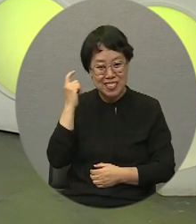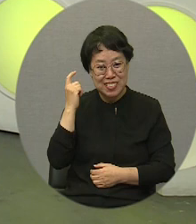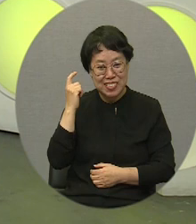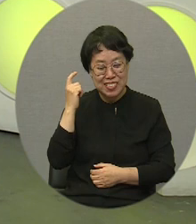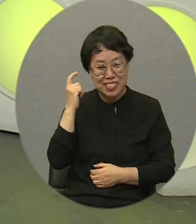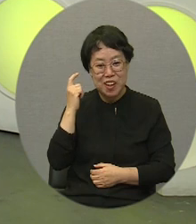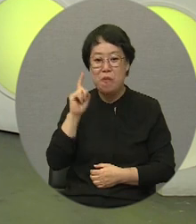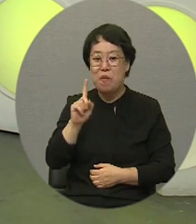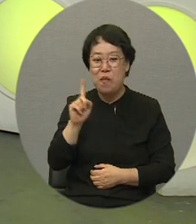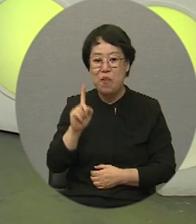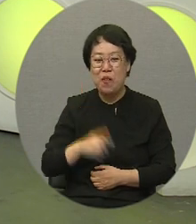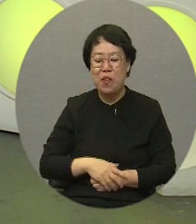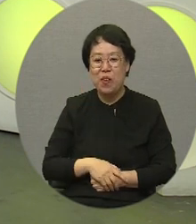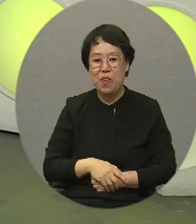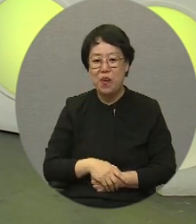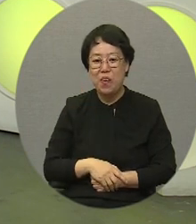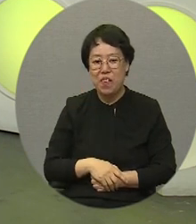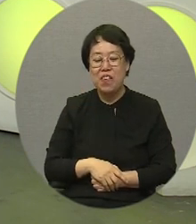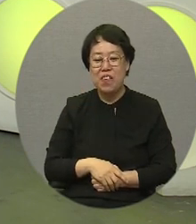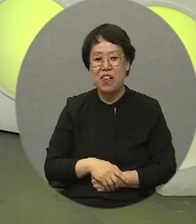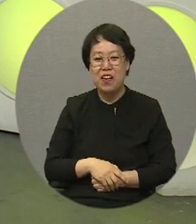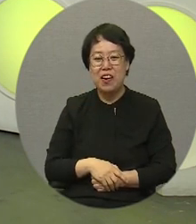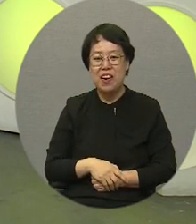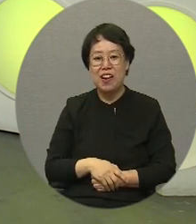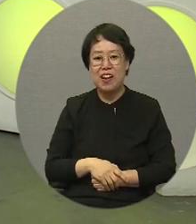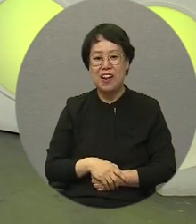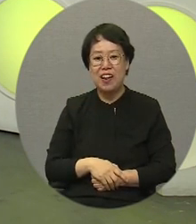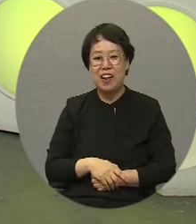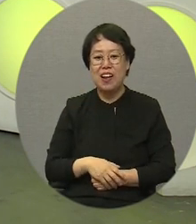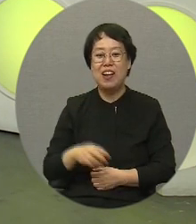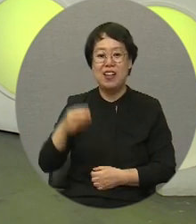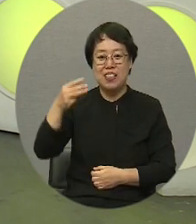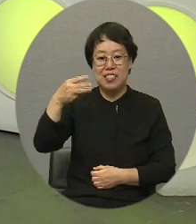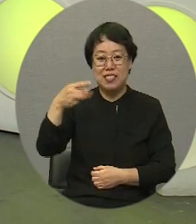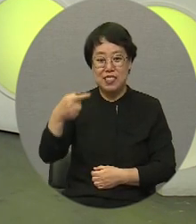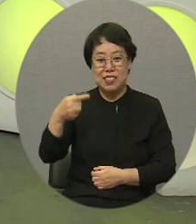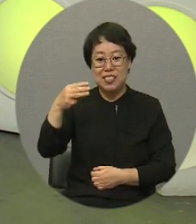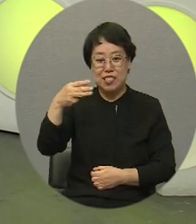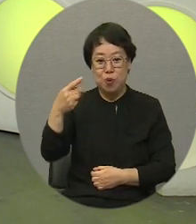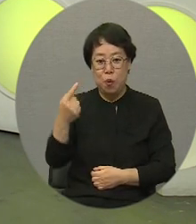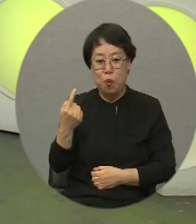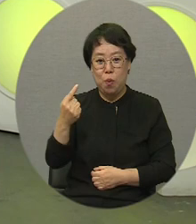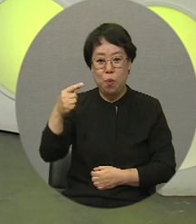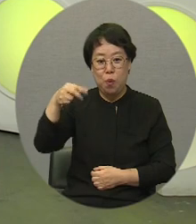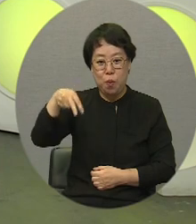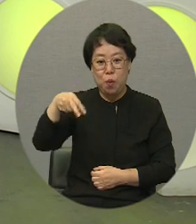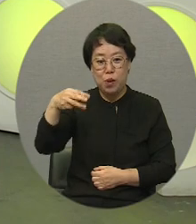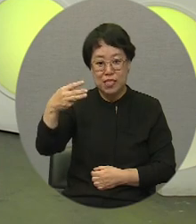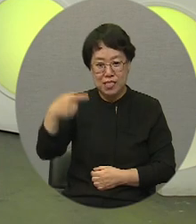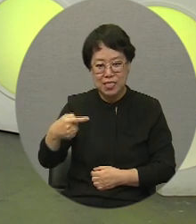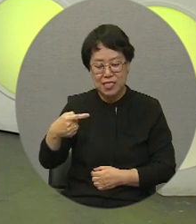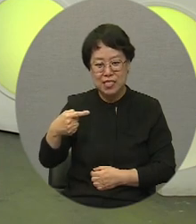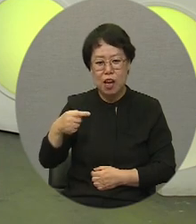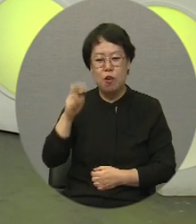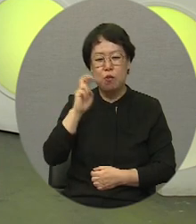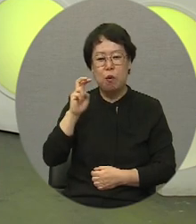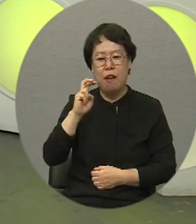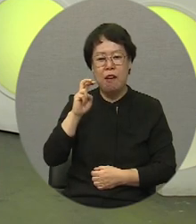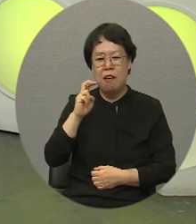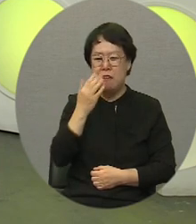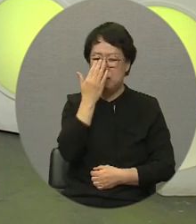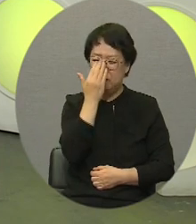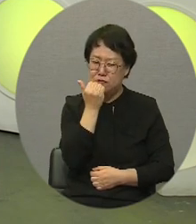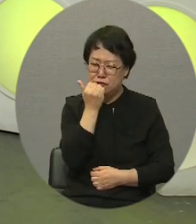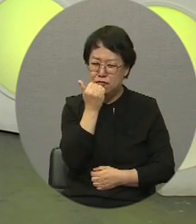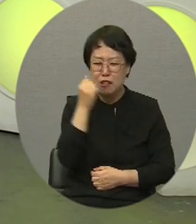좀 뽕짝을 할것 같으면 네. 말하자면 트로트 할것 같으면 좀 따분할 것 같아서